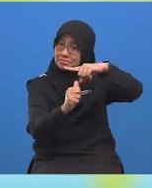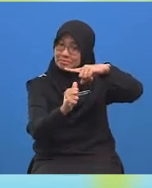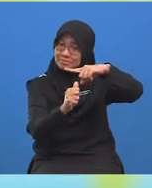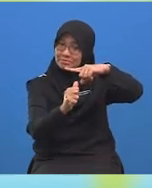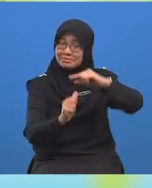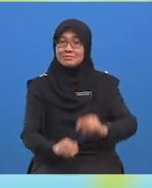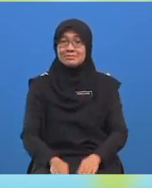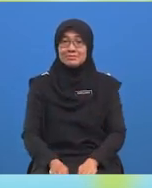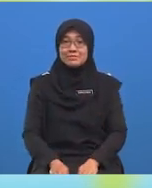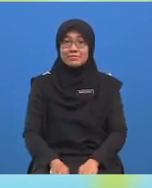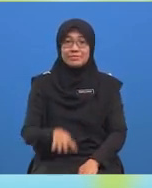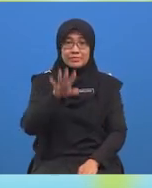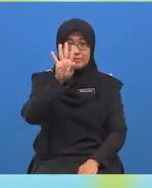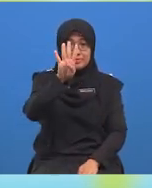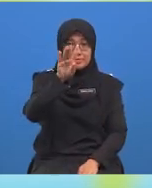6/10.